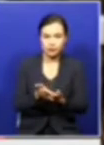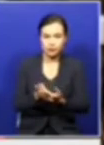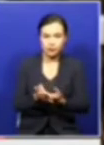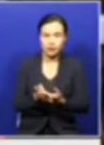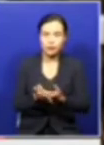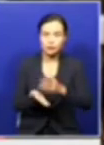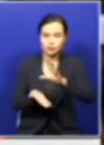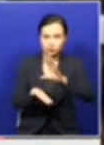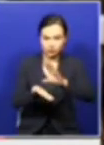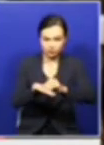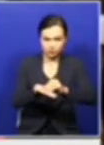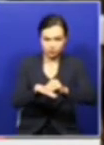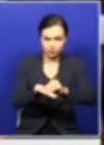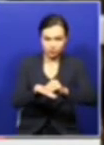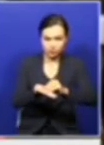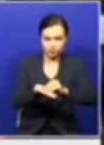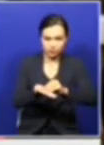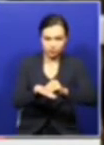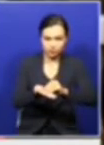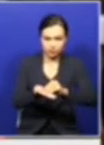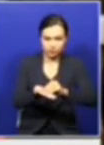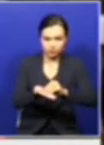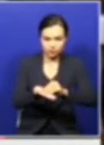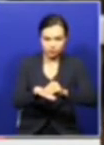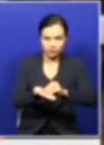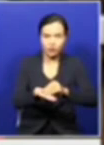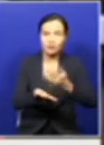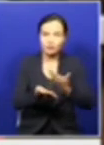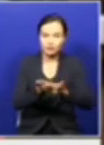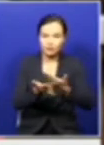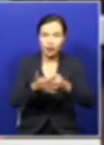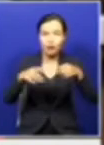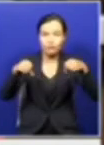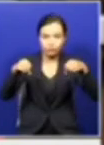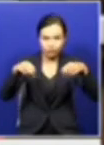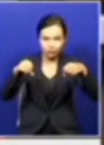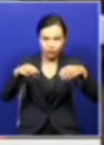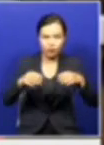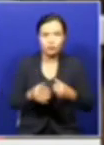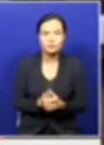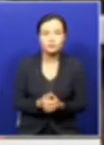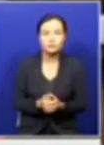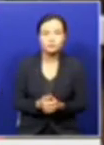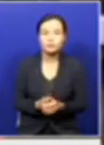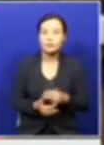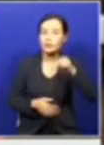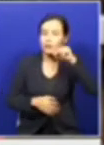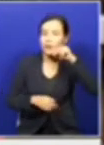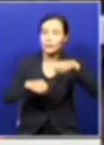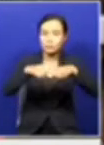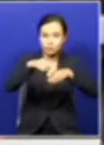จัดเก็บในเรื่องของค่ากระแสไฟฟ้า เรื่องของน้ำประปา